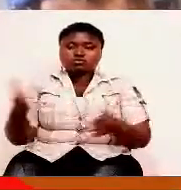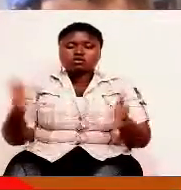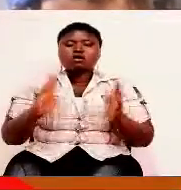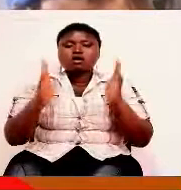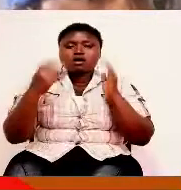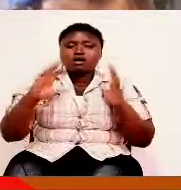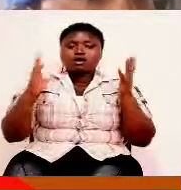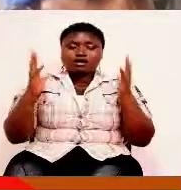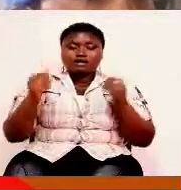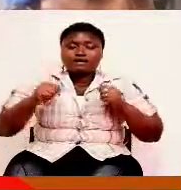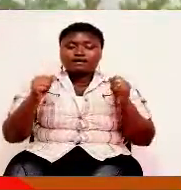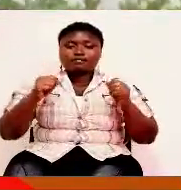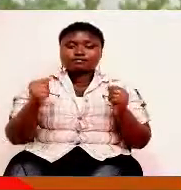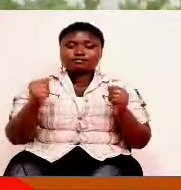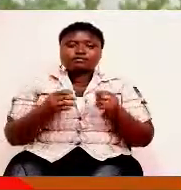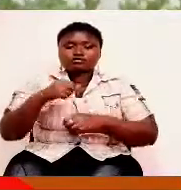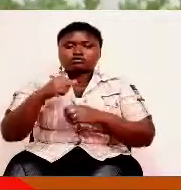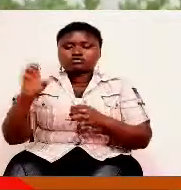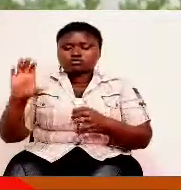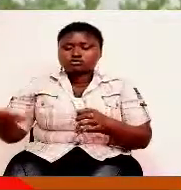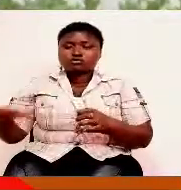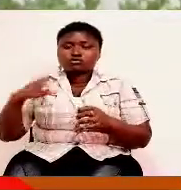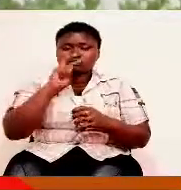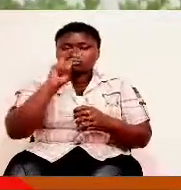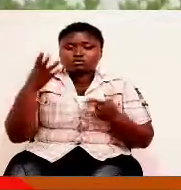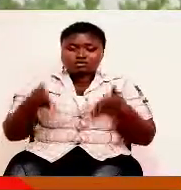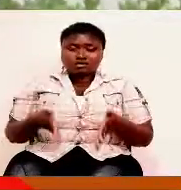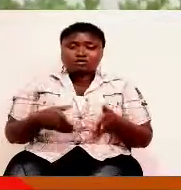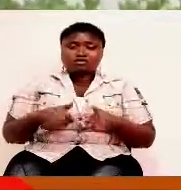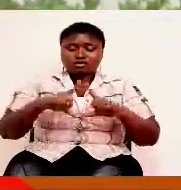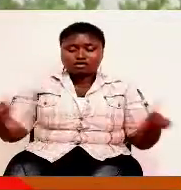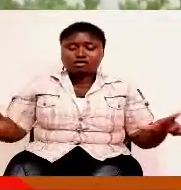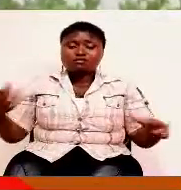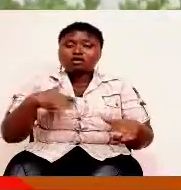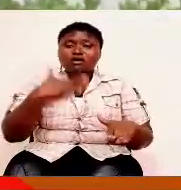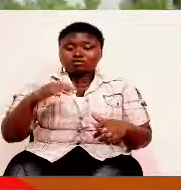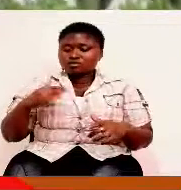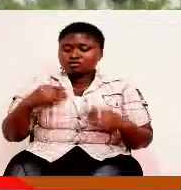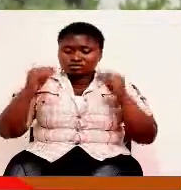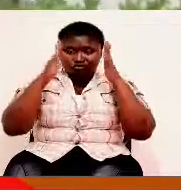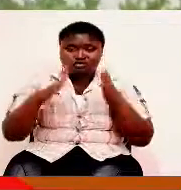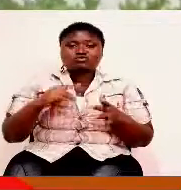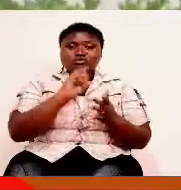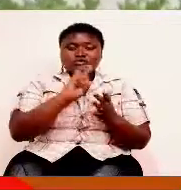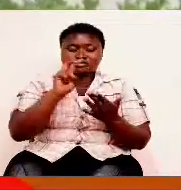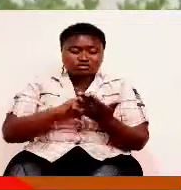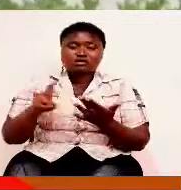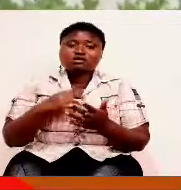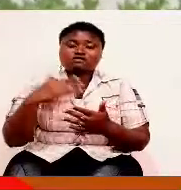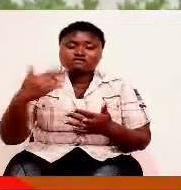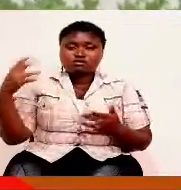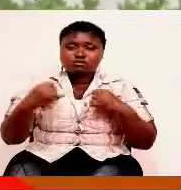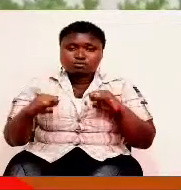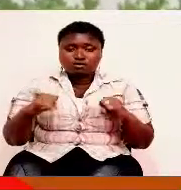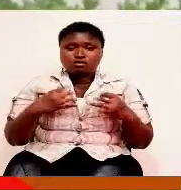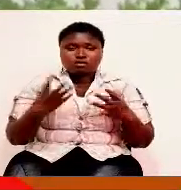ikuhota kuthoma wega. Na leo ni aratothondeka ile labu ciana cito ni ikohota guthoma wega ni ikohota kuruta mawira mao